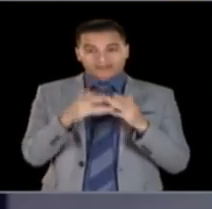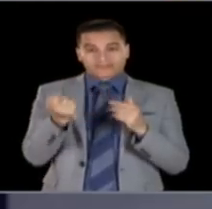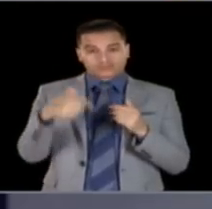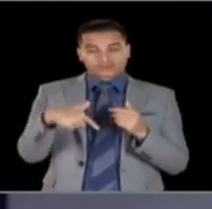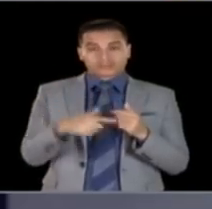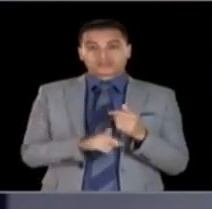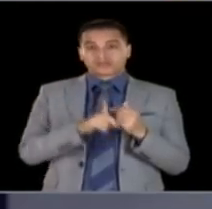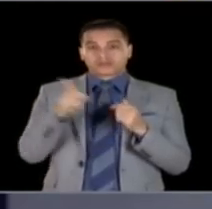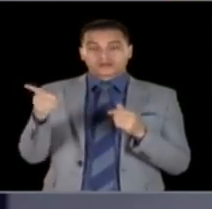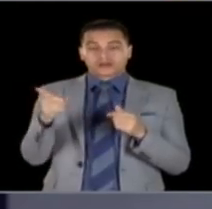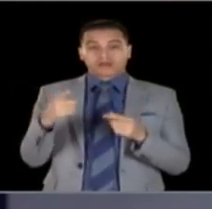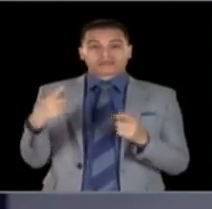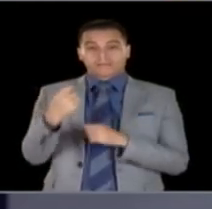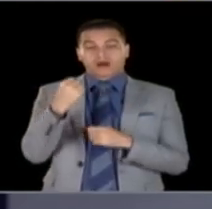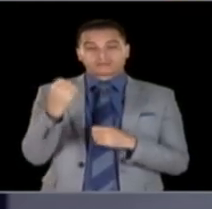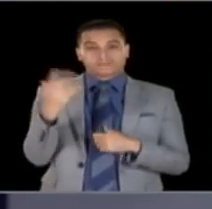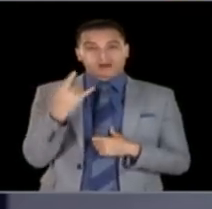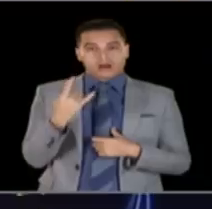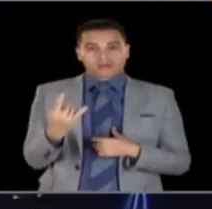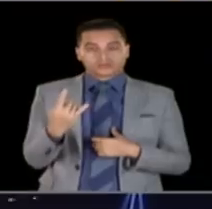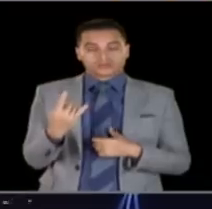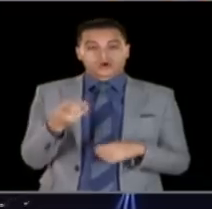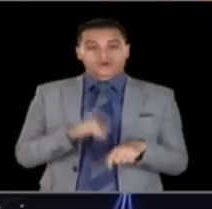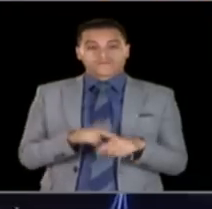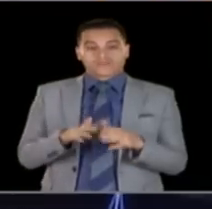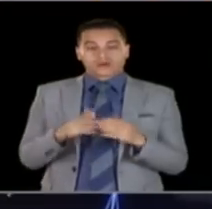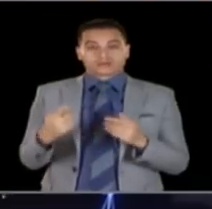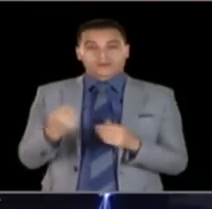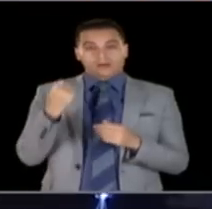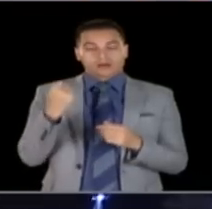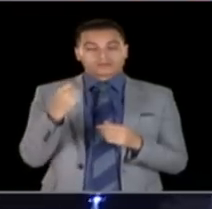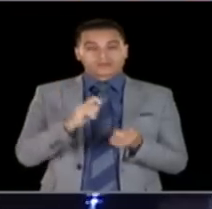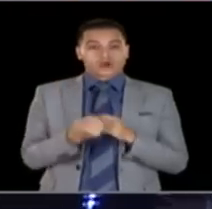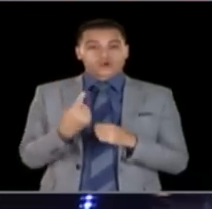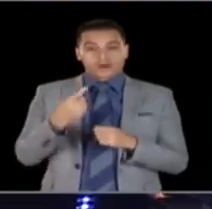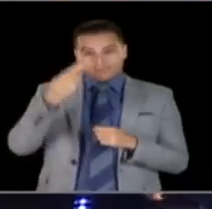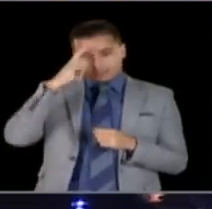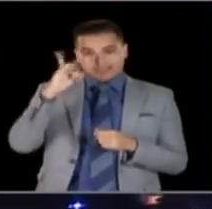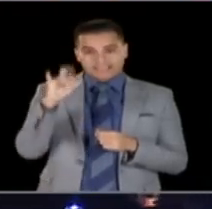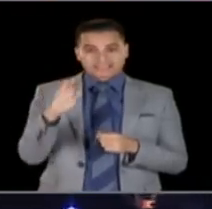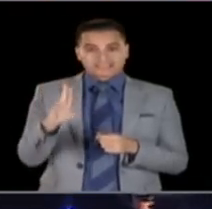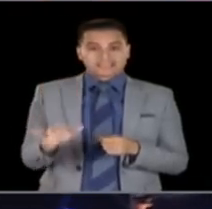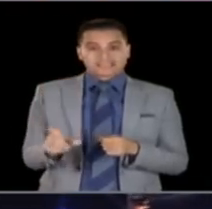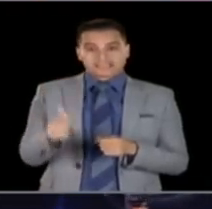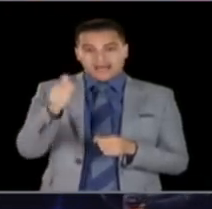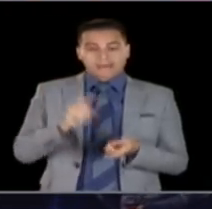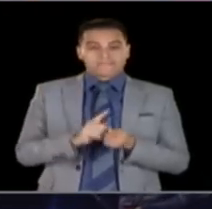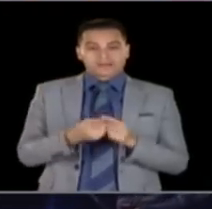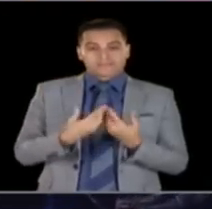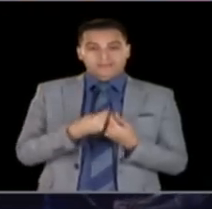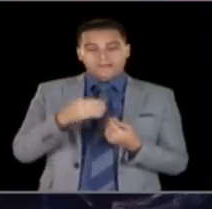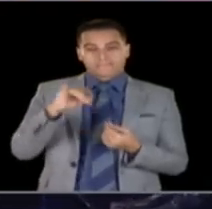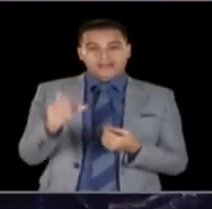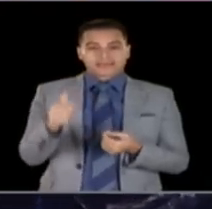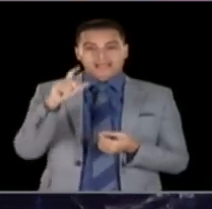65، الضربة القاضية 10، والضربة القاضية عندنا تغيير واحد، كريستين عماد رجعت مكان